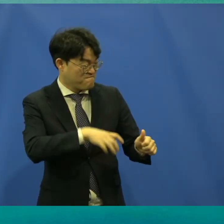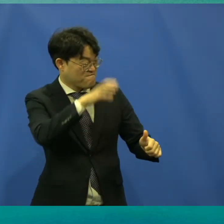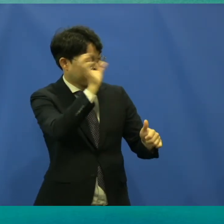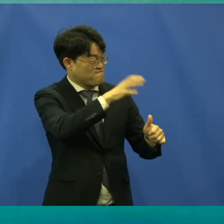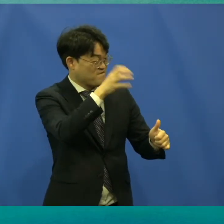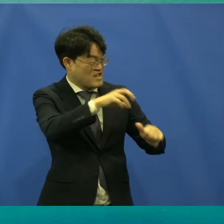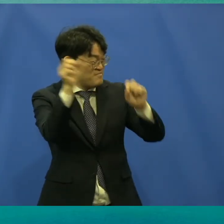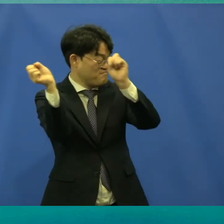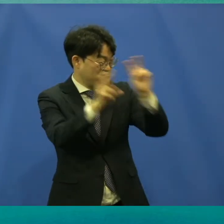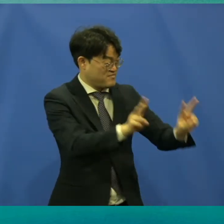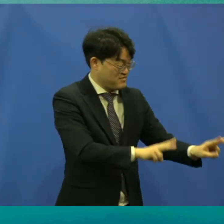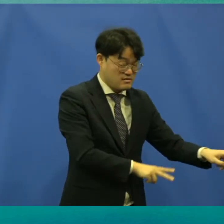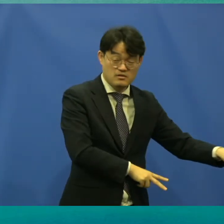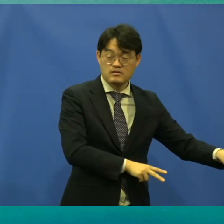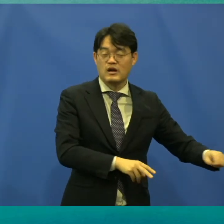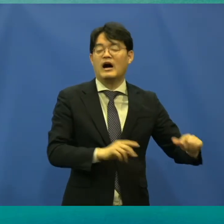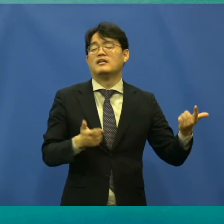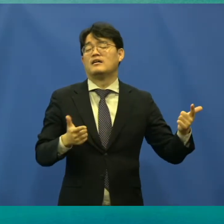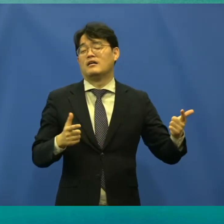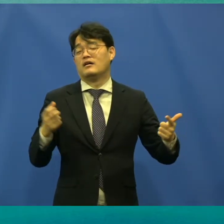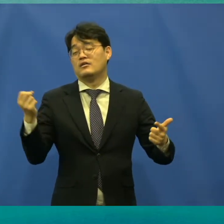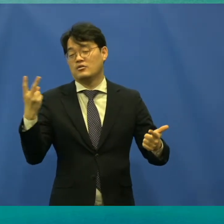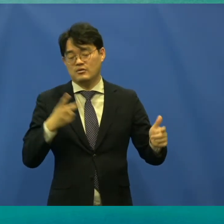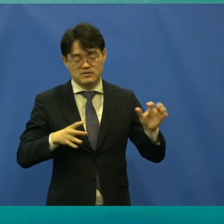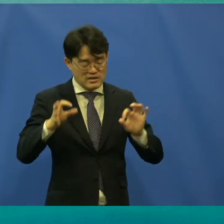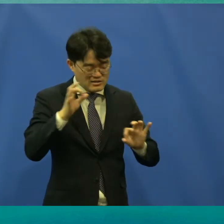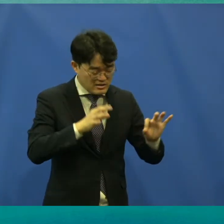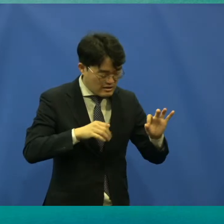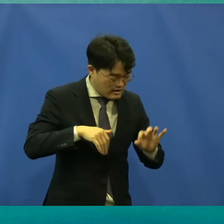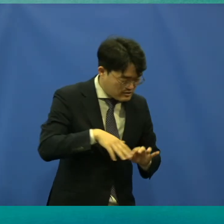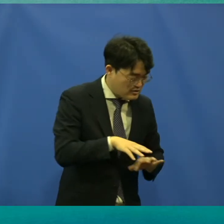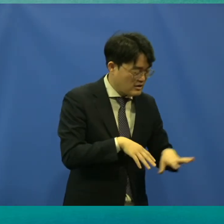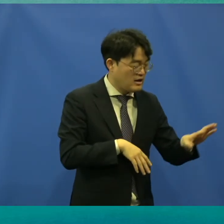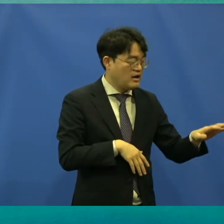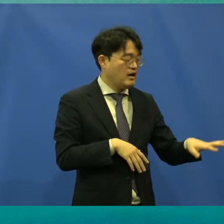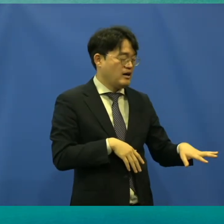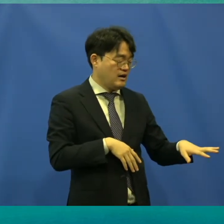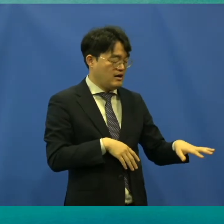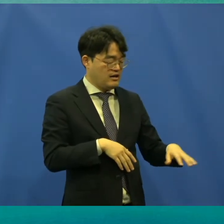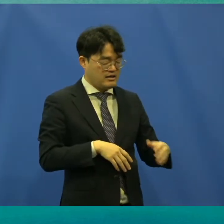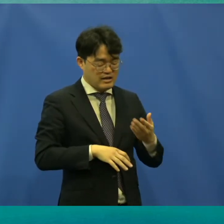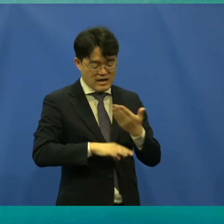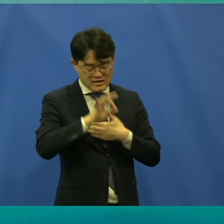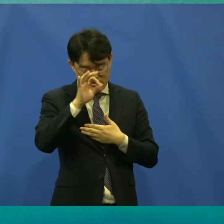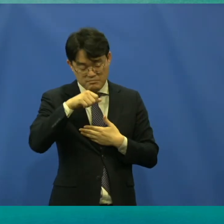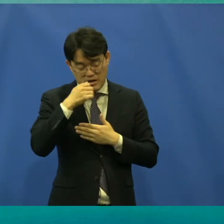우리는 일찍 소망을 접습니다. 그러나 하나님은 끝까지 소망을 가지고 대하십니다.